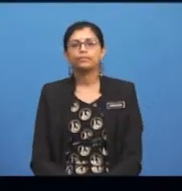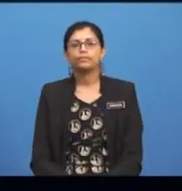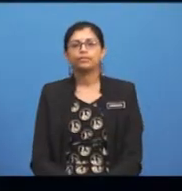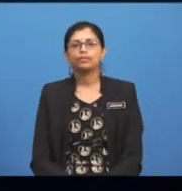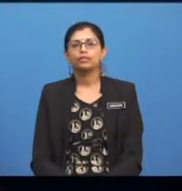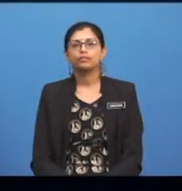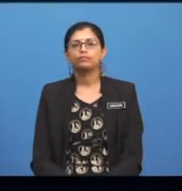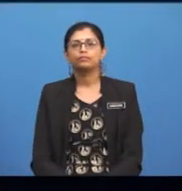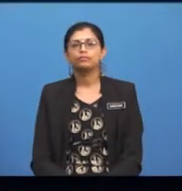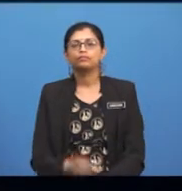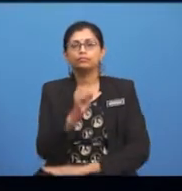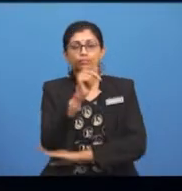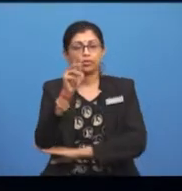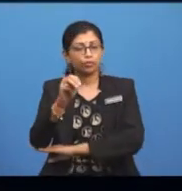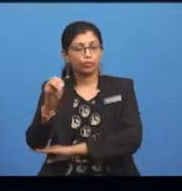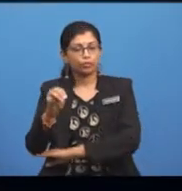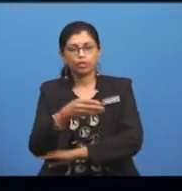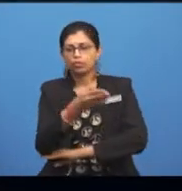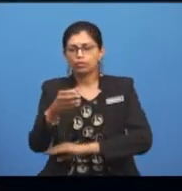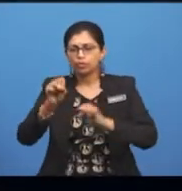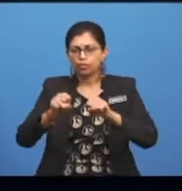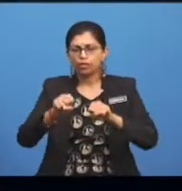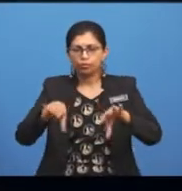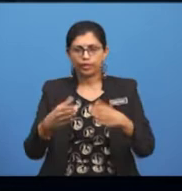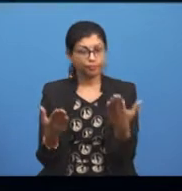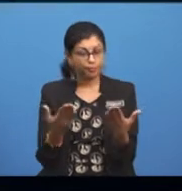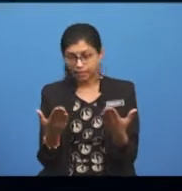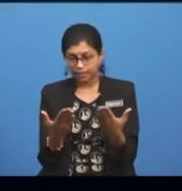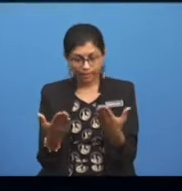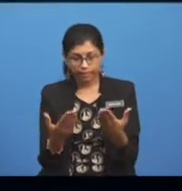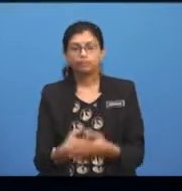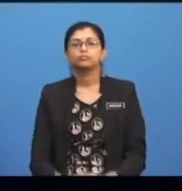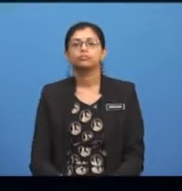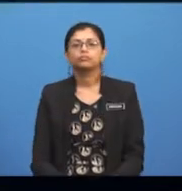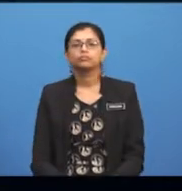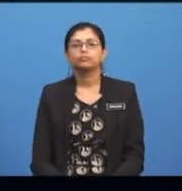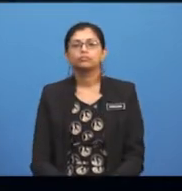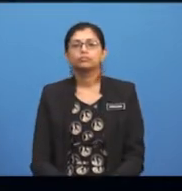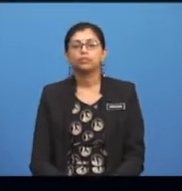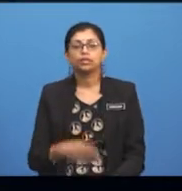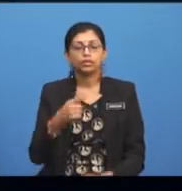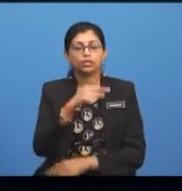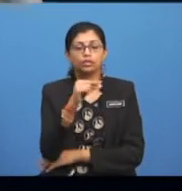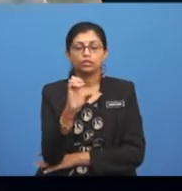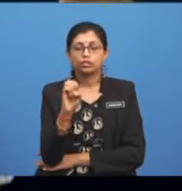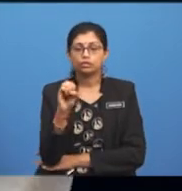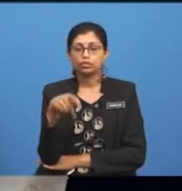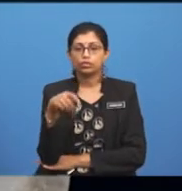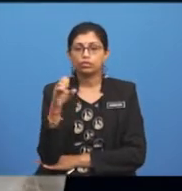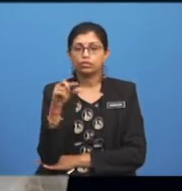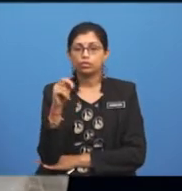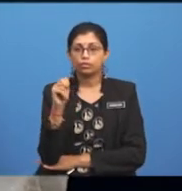Baiklah, boleh tak murid-murid membuat perbandingan antara satelit geopegun dan satelit